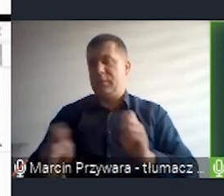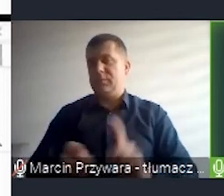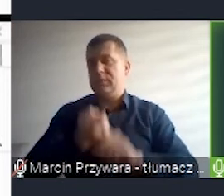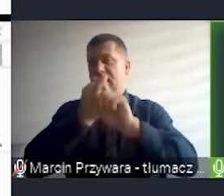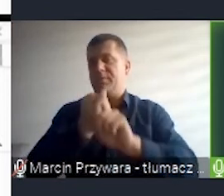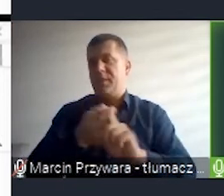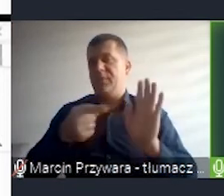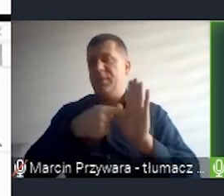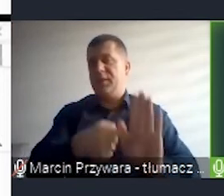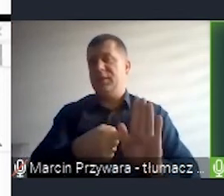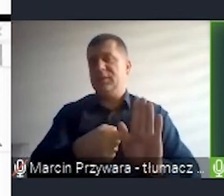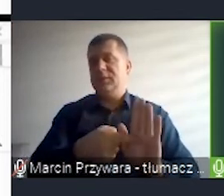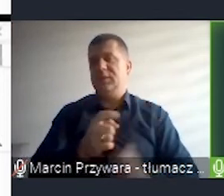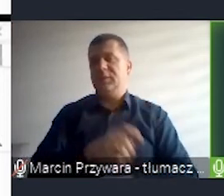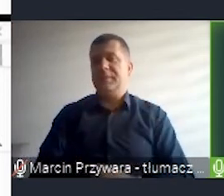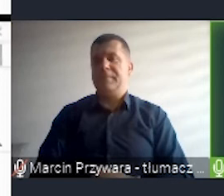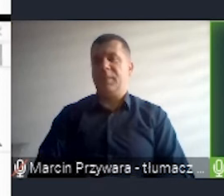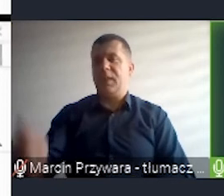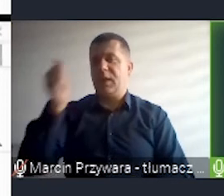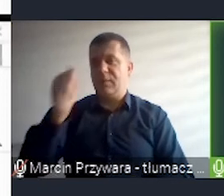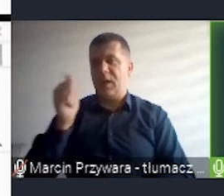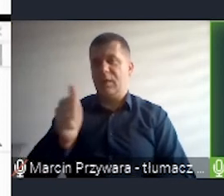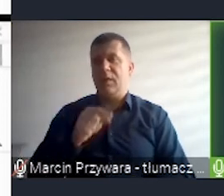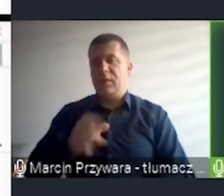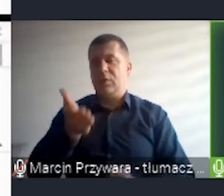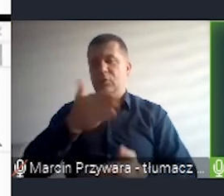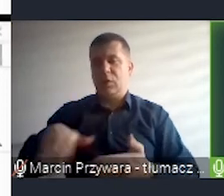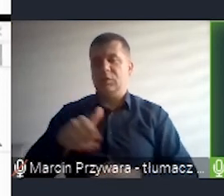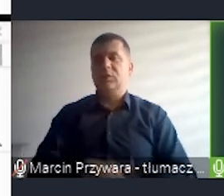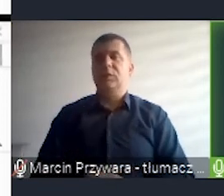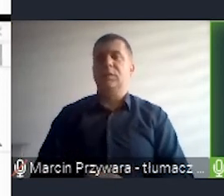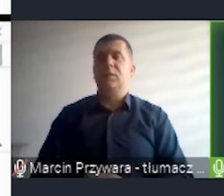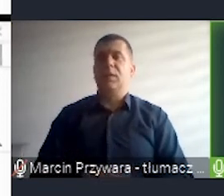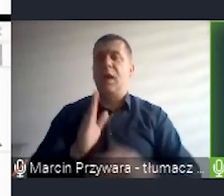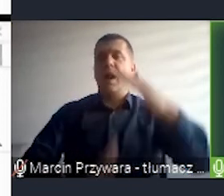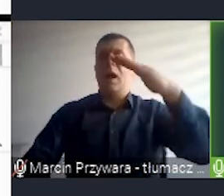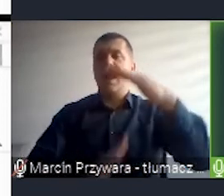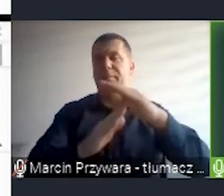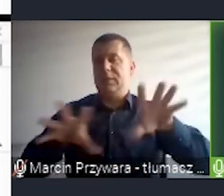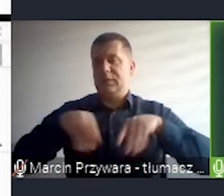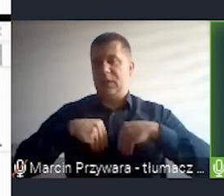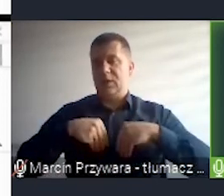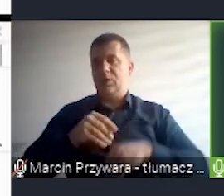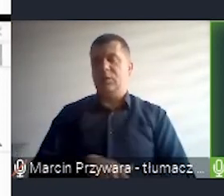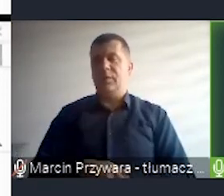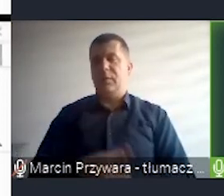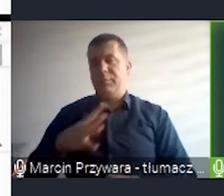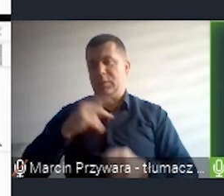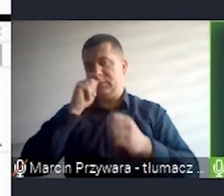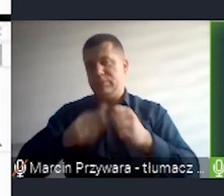są wytyczne kwalifikowalności w tej części. Limity zaangażowania były sprawdzone.